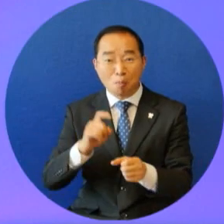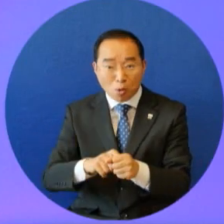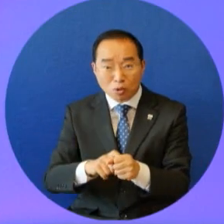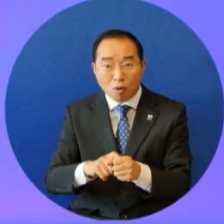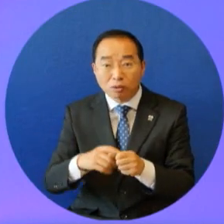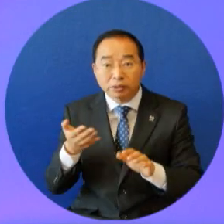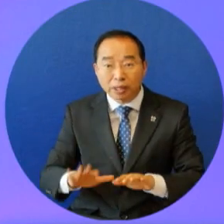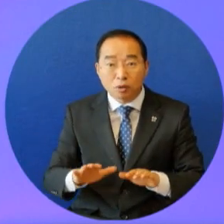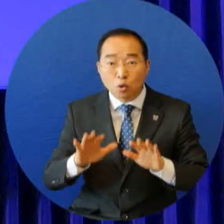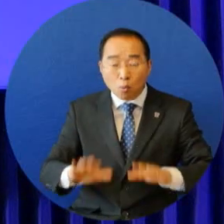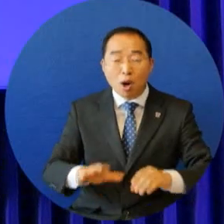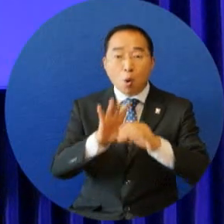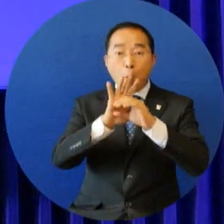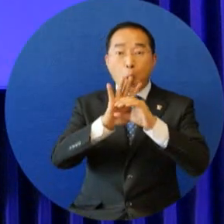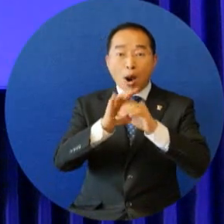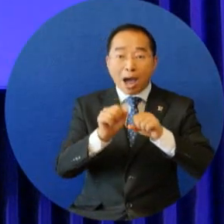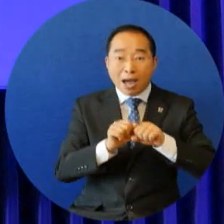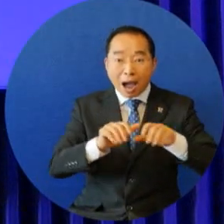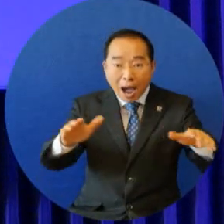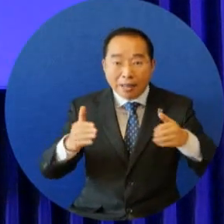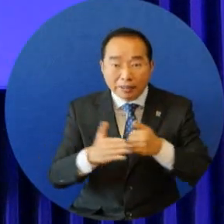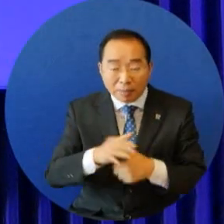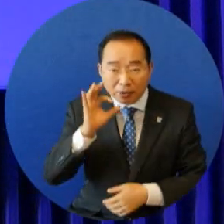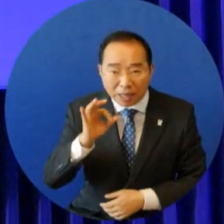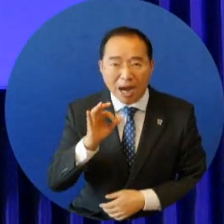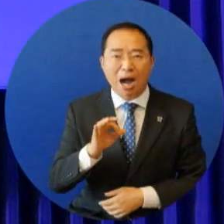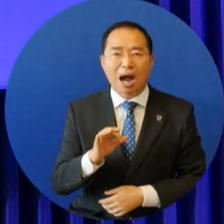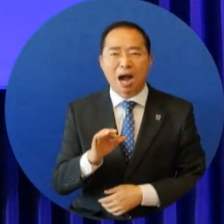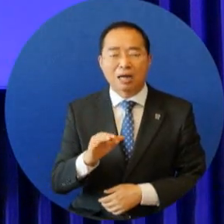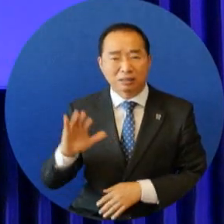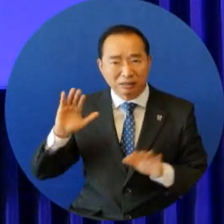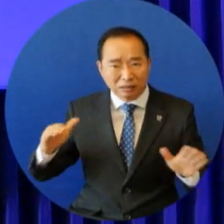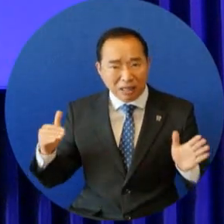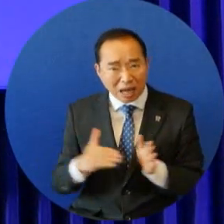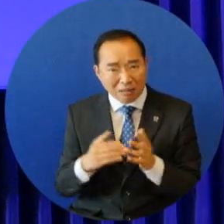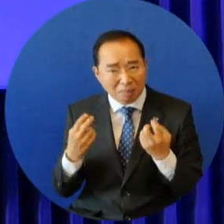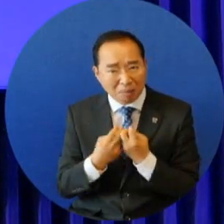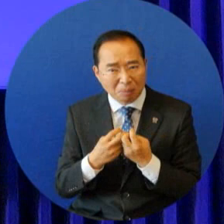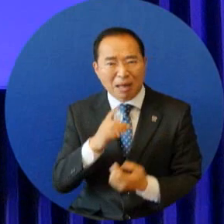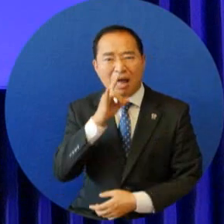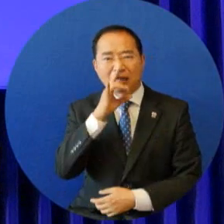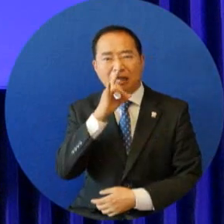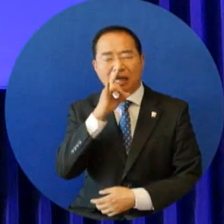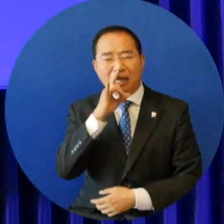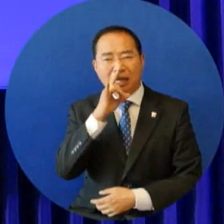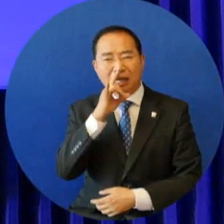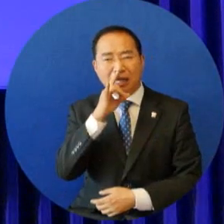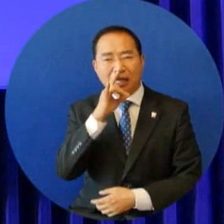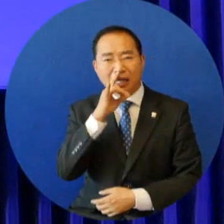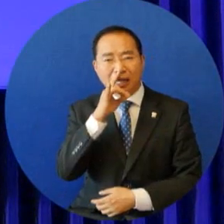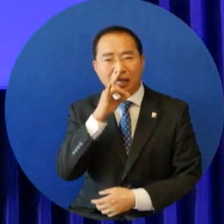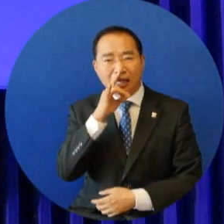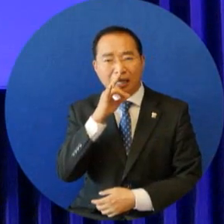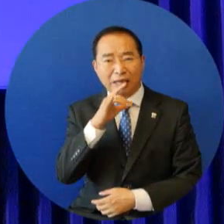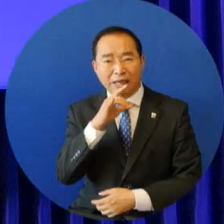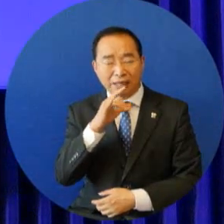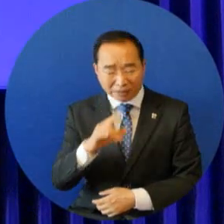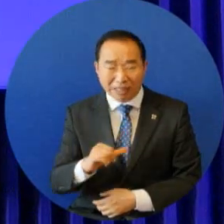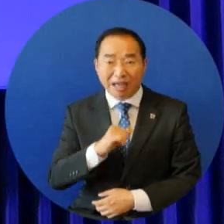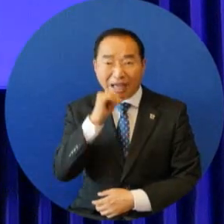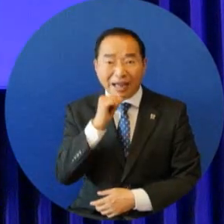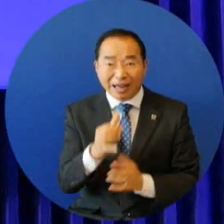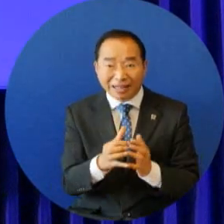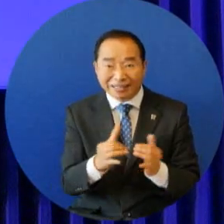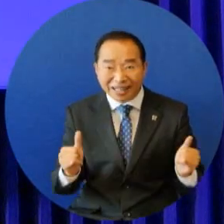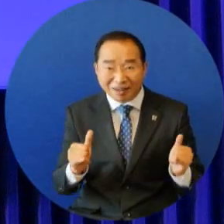이번 코로나19로 인해서 아 이렇게 해서 되는 게 아니구나. 이제는 서민들과